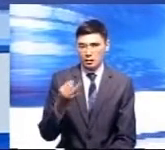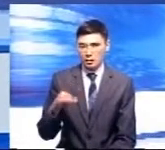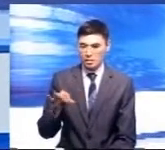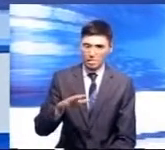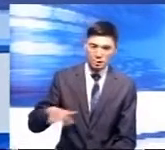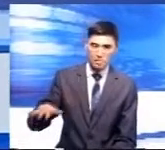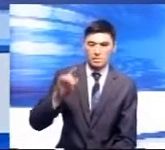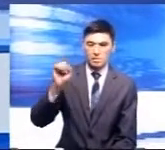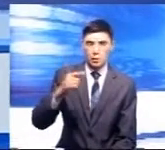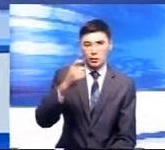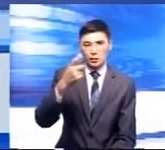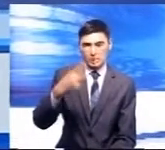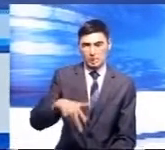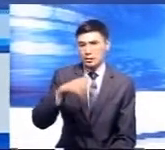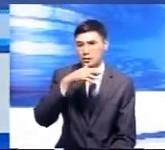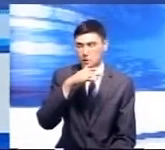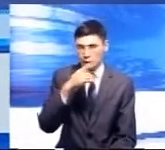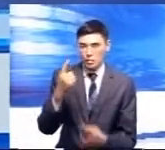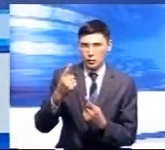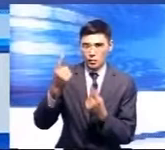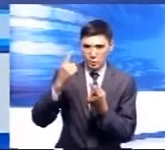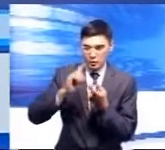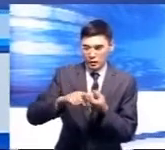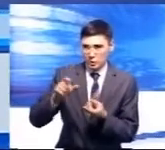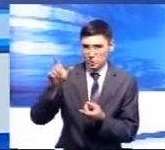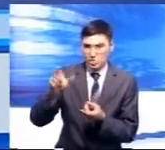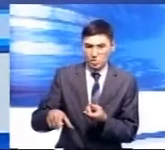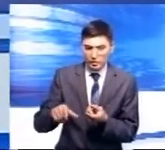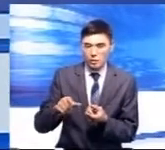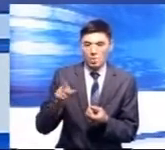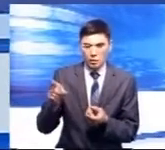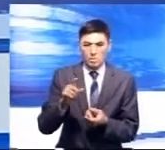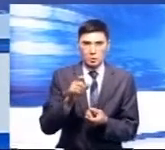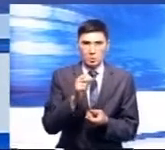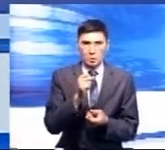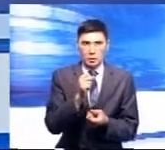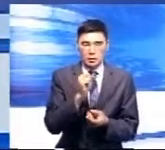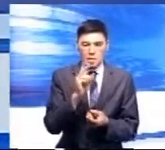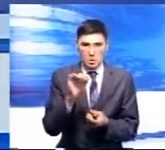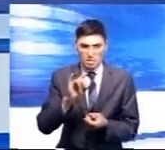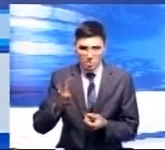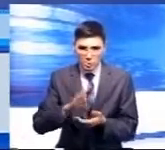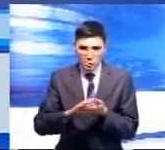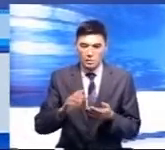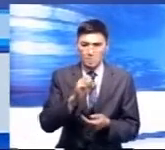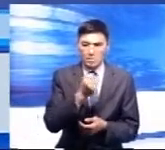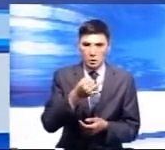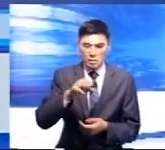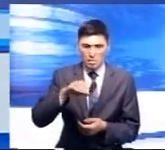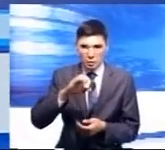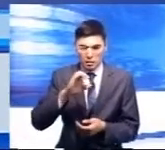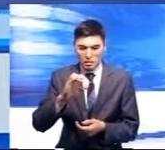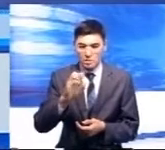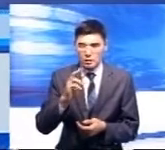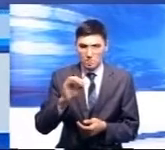отметили 130-летие заслуженного деятеля искусства Казахской ССР Акына Айтыскера Нурлыбека Баймуратова. В честь этой даты в родном